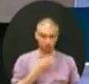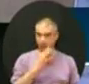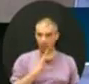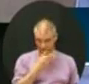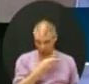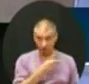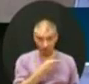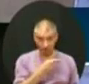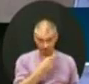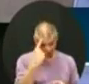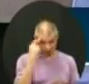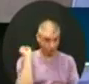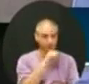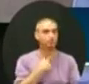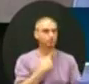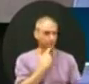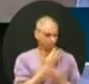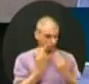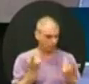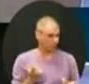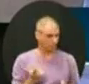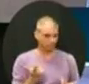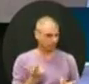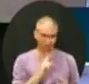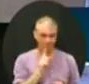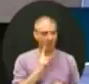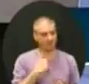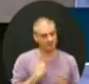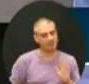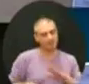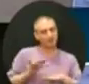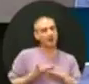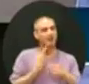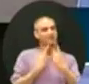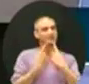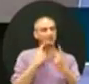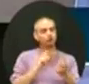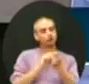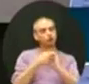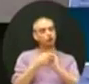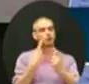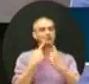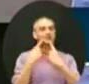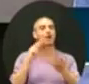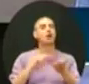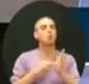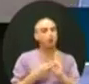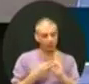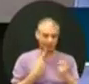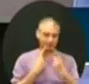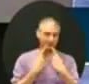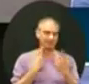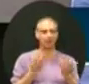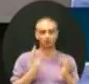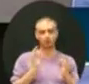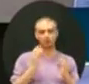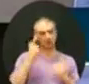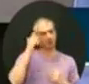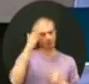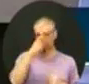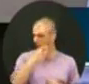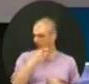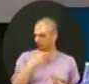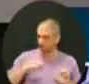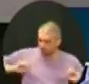אותי, מה, אתה חושב שתנצח אותו? אמרתי, ברור שלא. אבל אני מעלה לשיח את השינוי של השיח הפוליטי לשיח, הייתי אומר, שיח של חזון. זאת